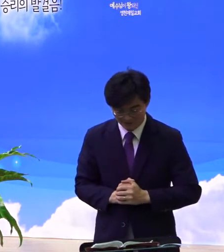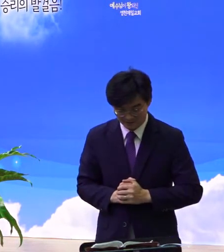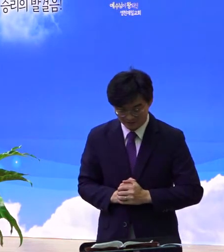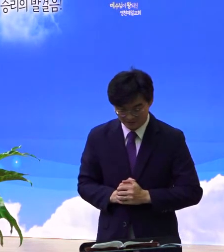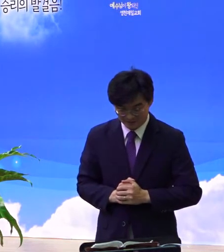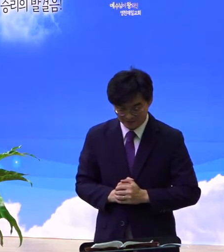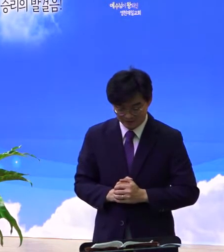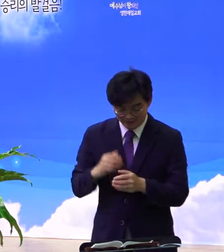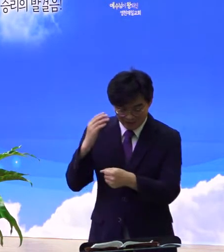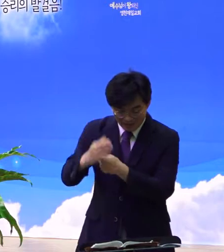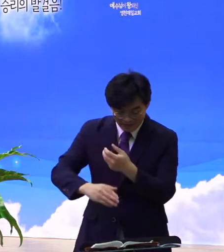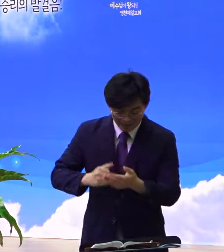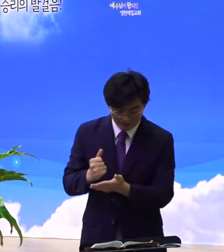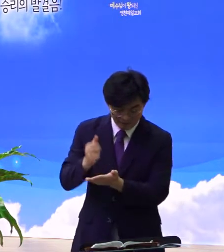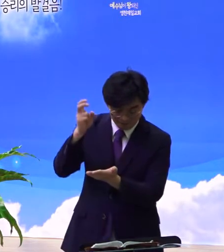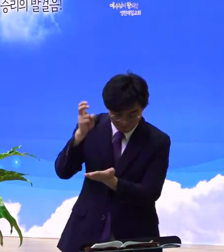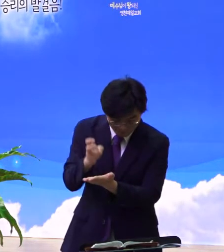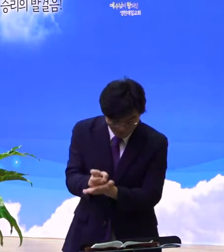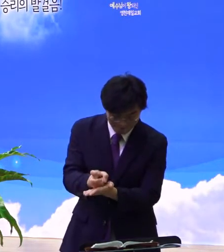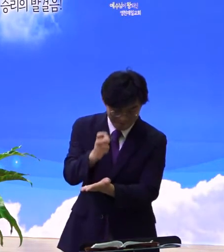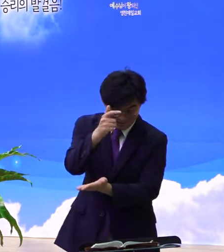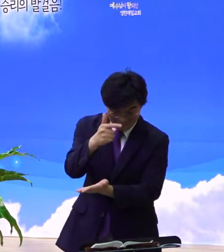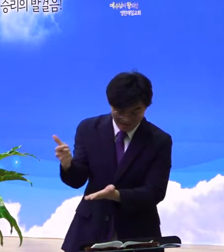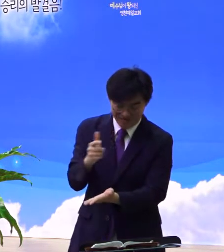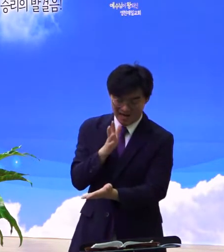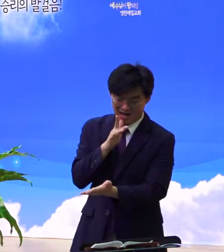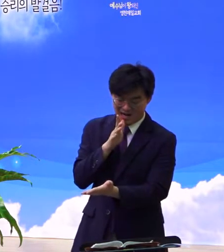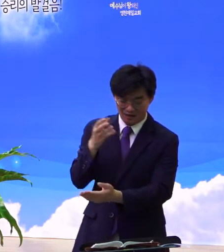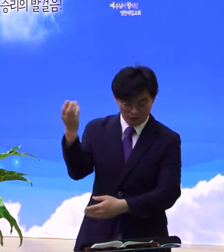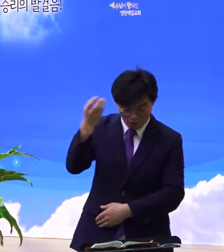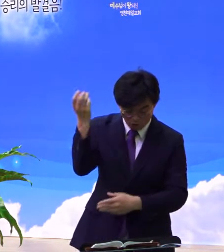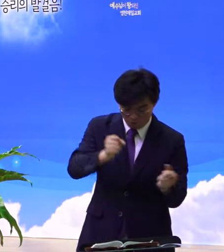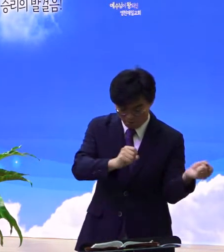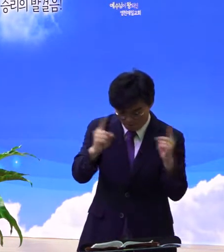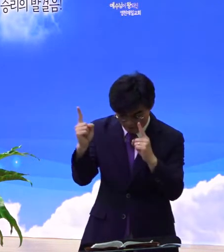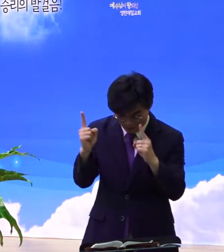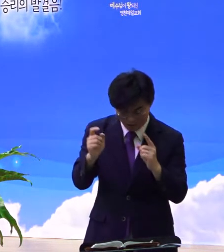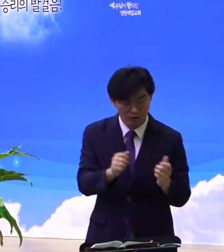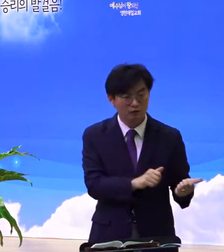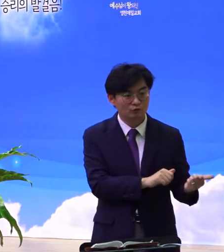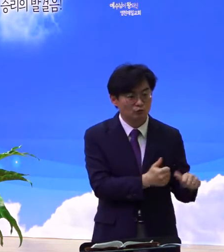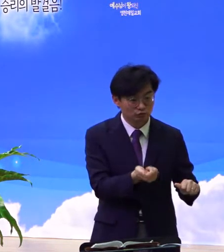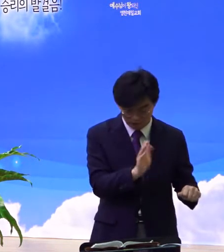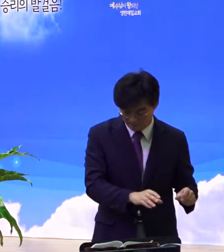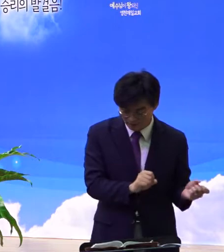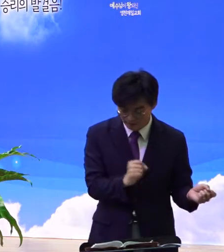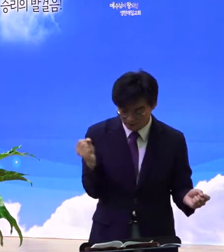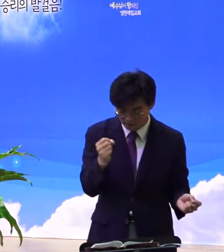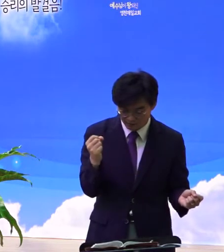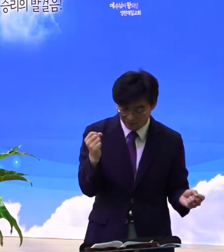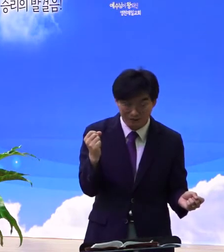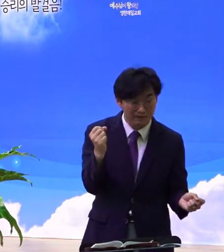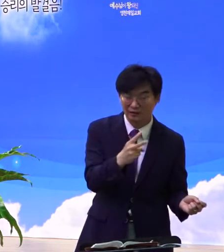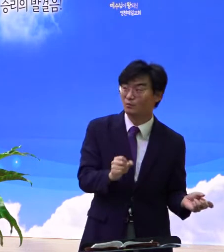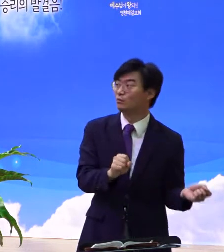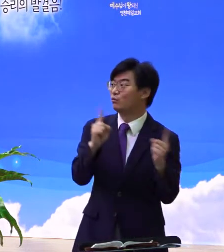하나님의 율법, 그 하나님 말씀을 통해서 영혼이 소성케 된다고 이야기했습니다. 7절에 여러분